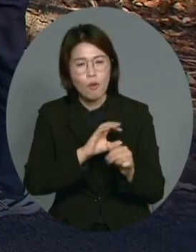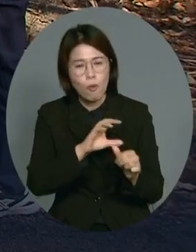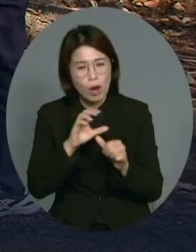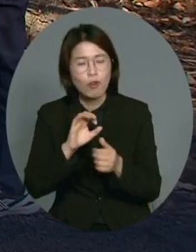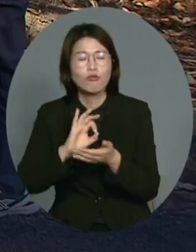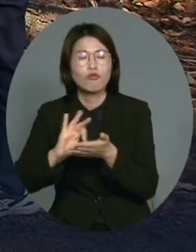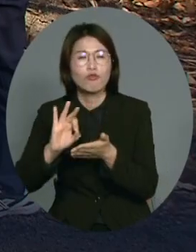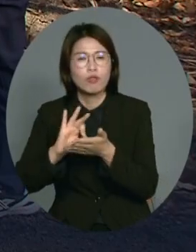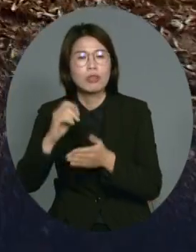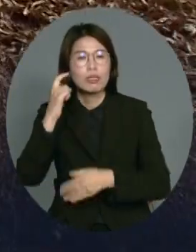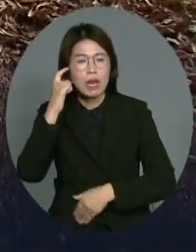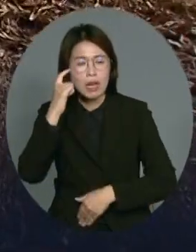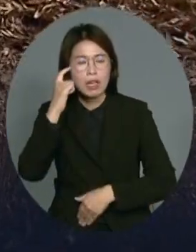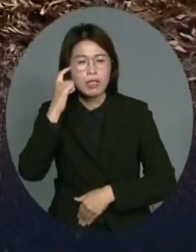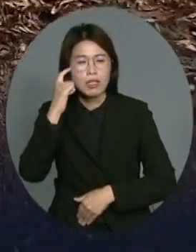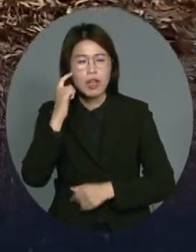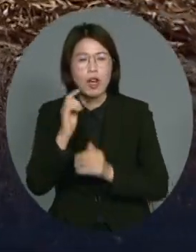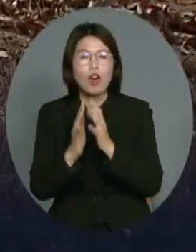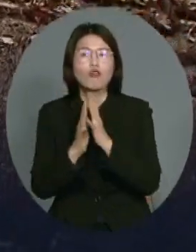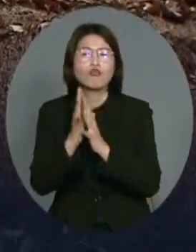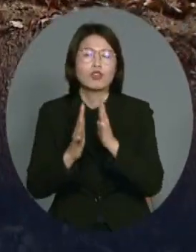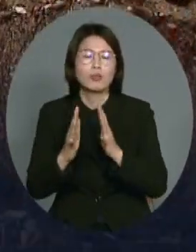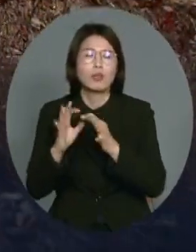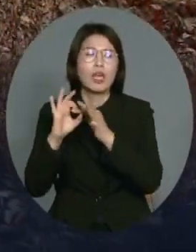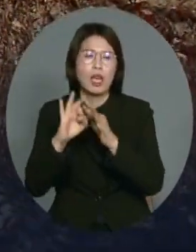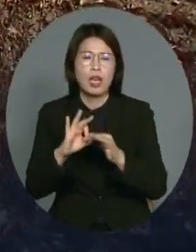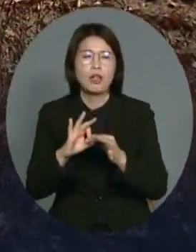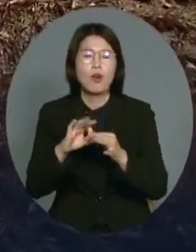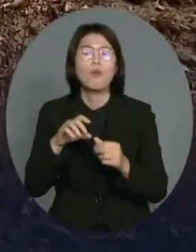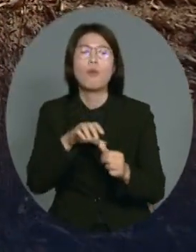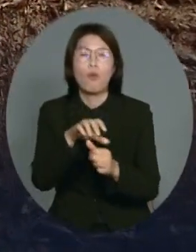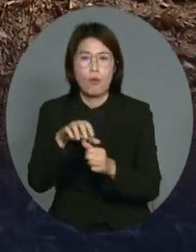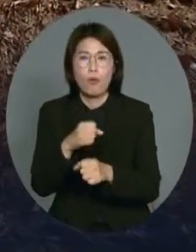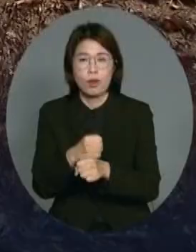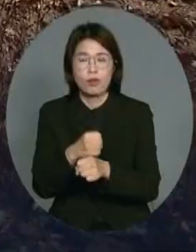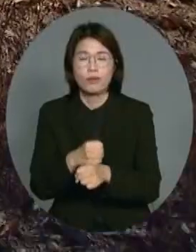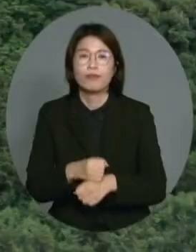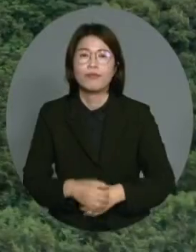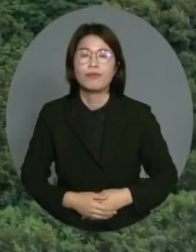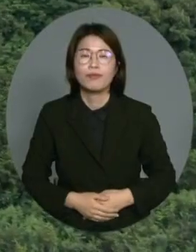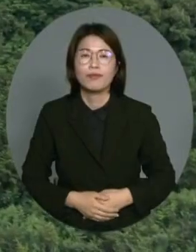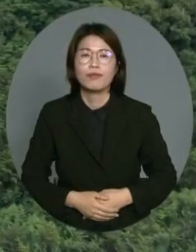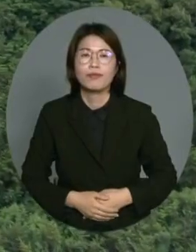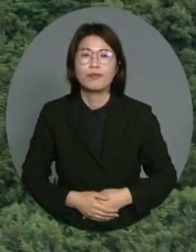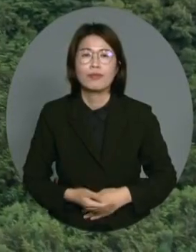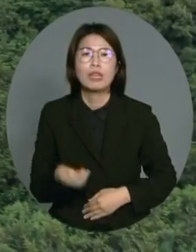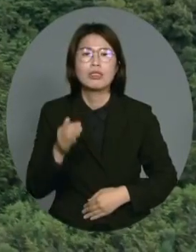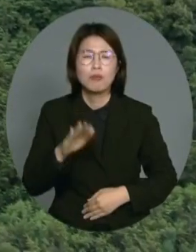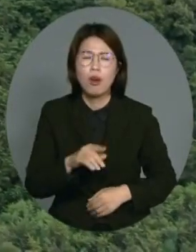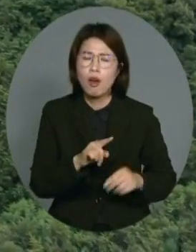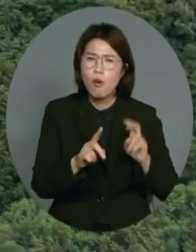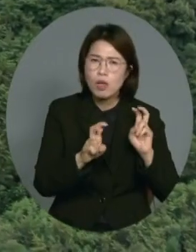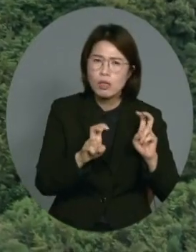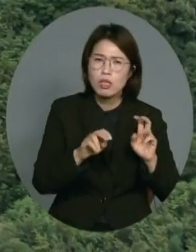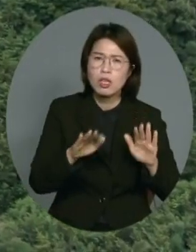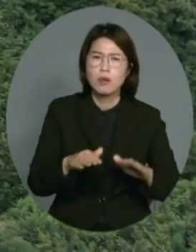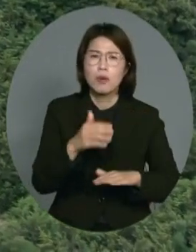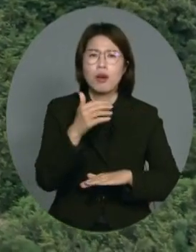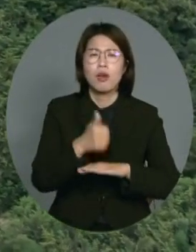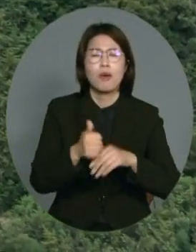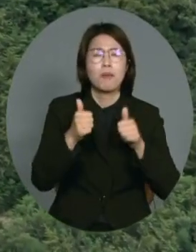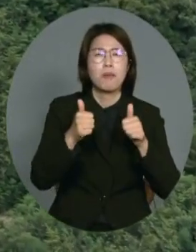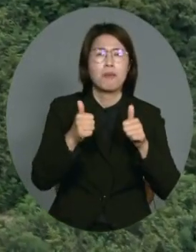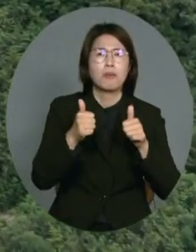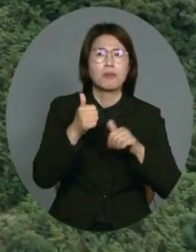고려해서 살림이 국유림이 지속 가능하게 관리될 수 있도록 하지만 업체 측은 이번 판결에